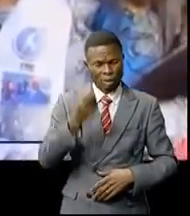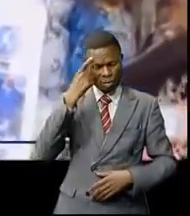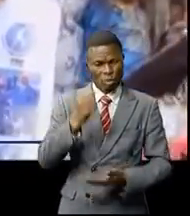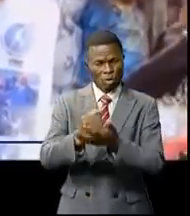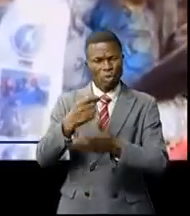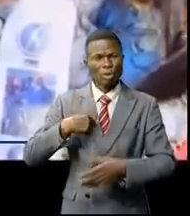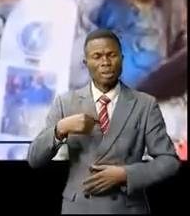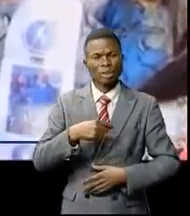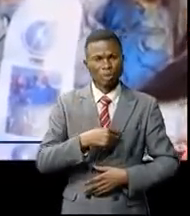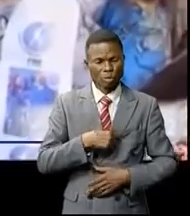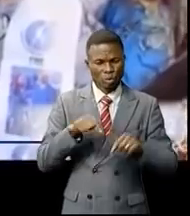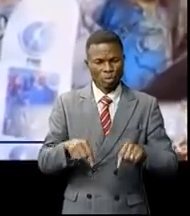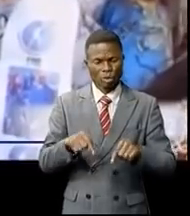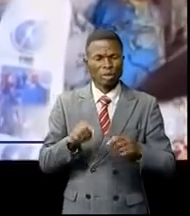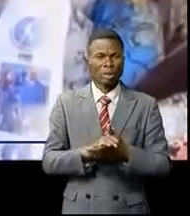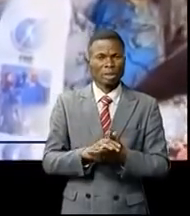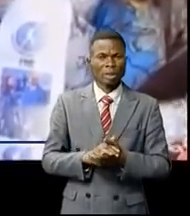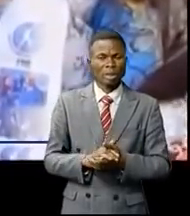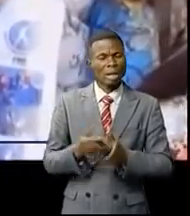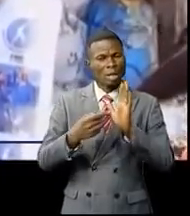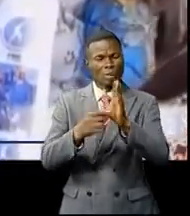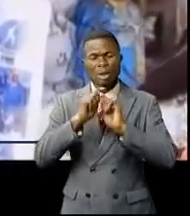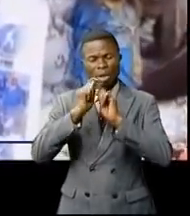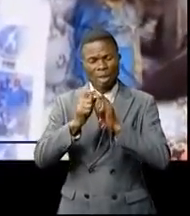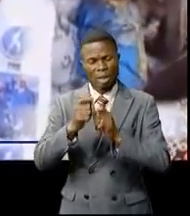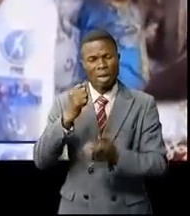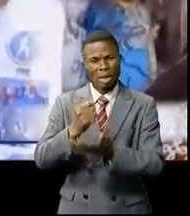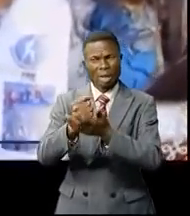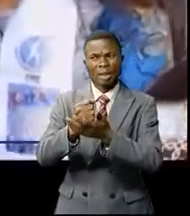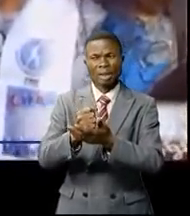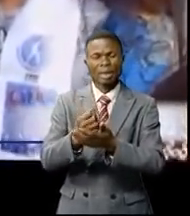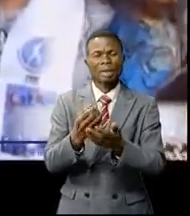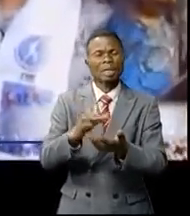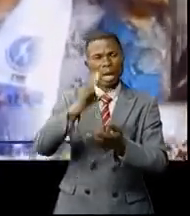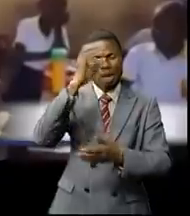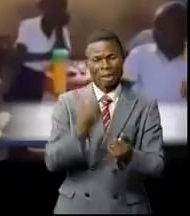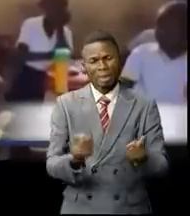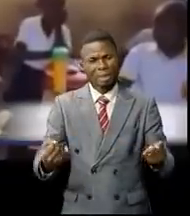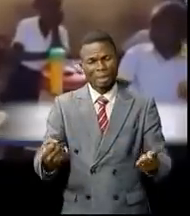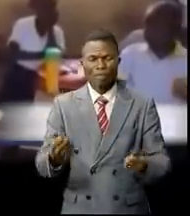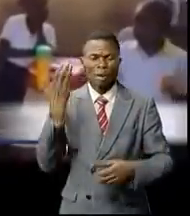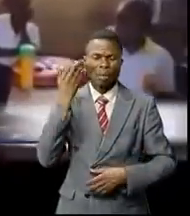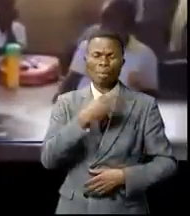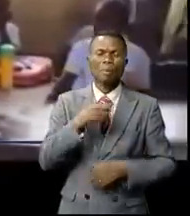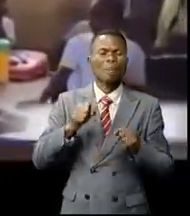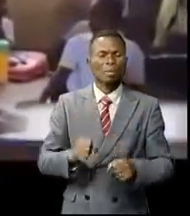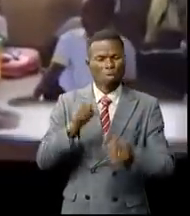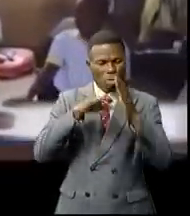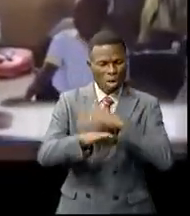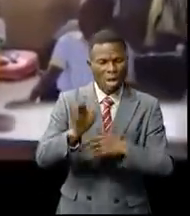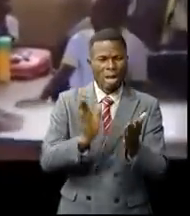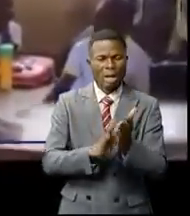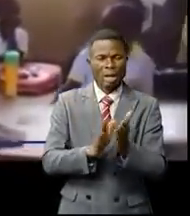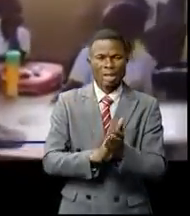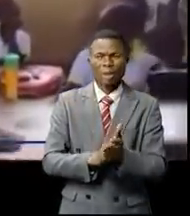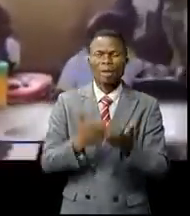des familles ont cédé pour venir apprécier tous les éleveurs vont à l'initiative des chefs des les paul et nous t'aimons remercier